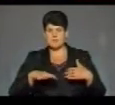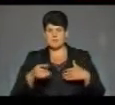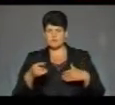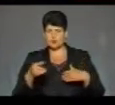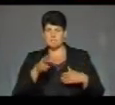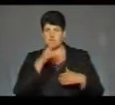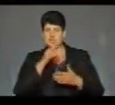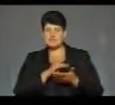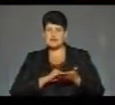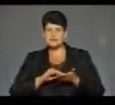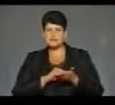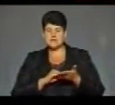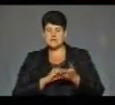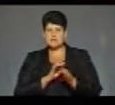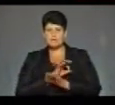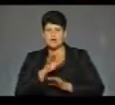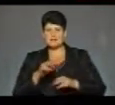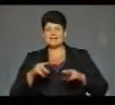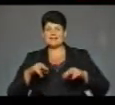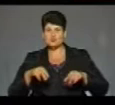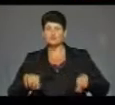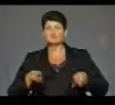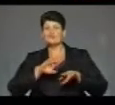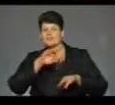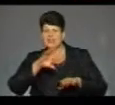під час репетиції проєкту «Танцюю як усі».